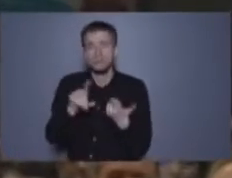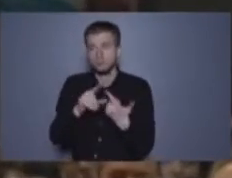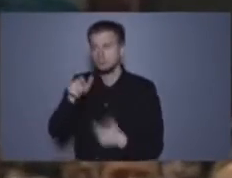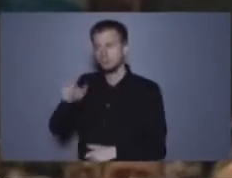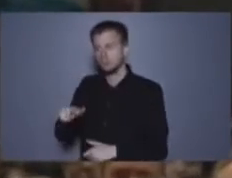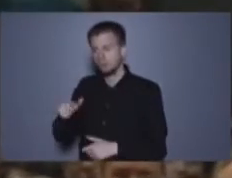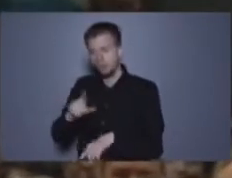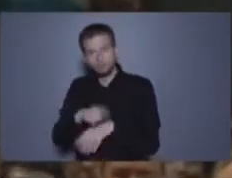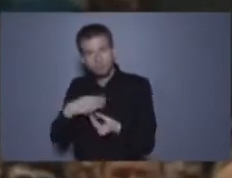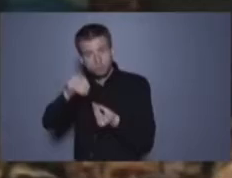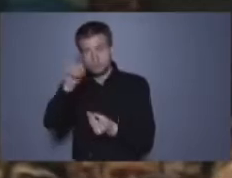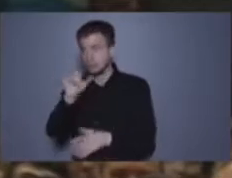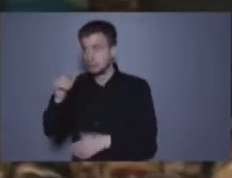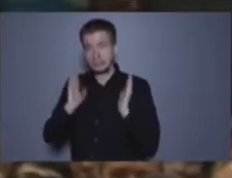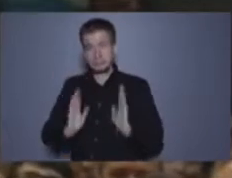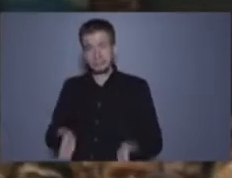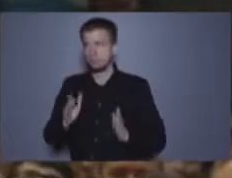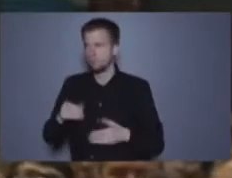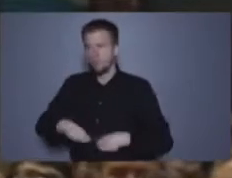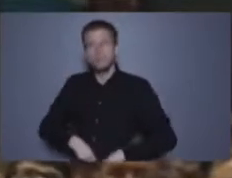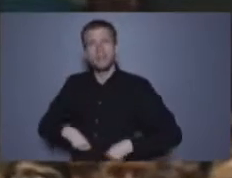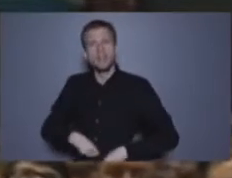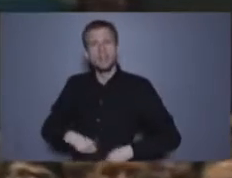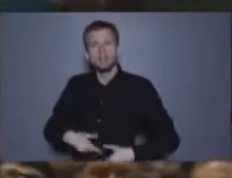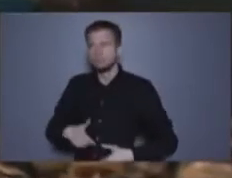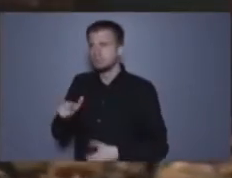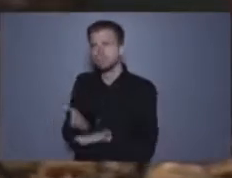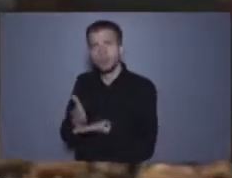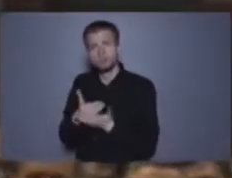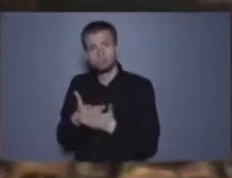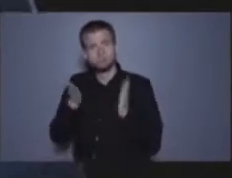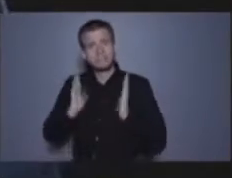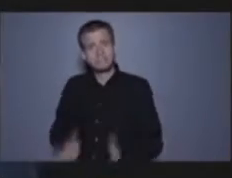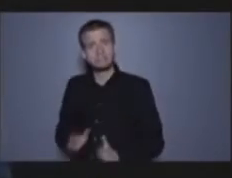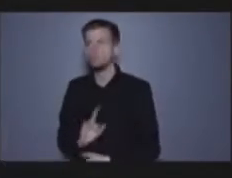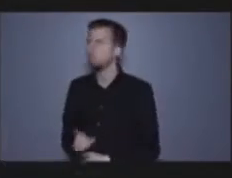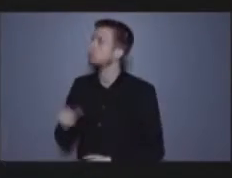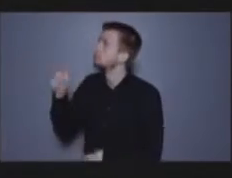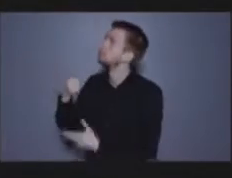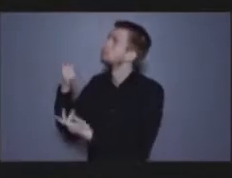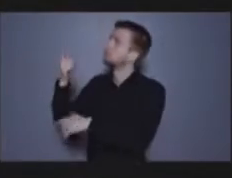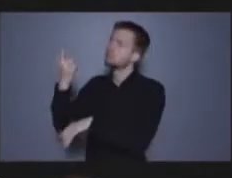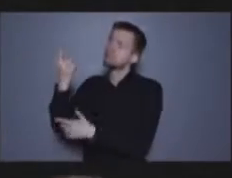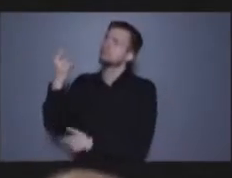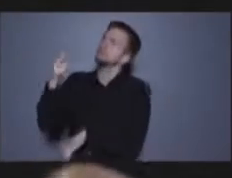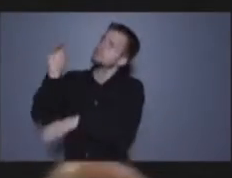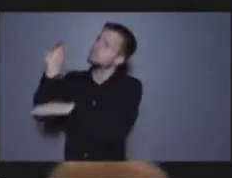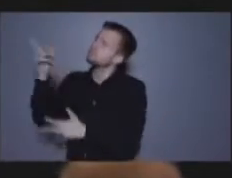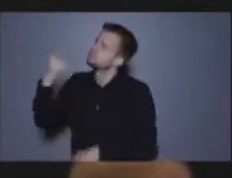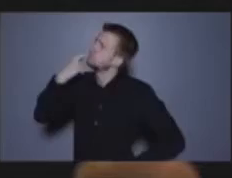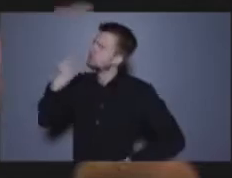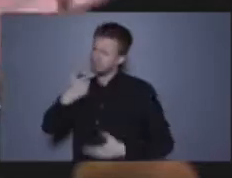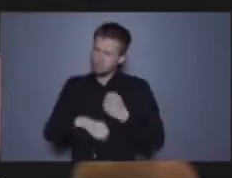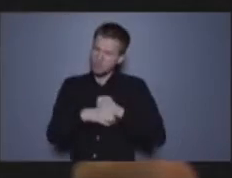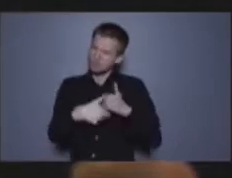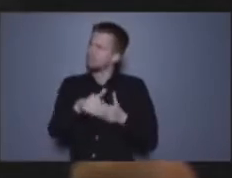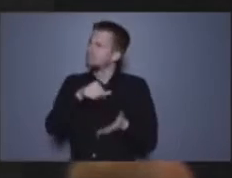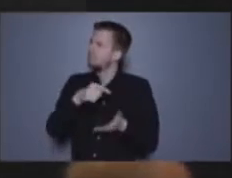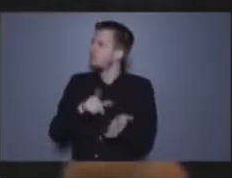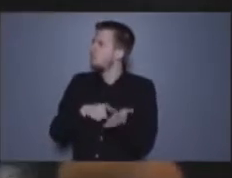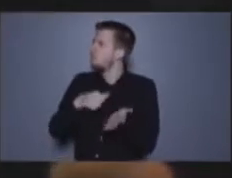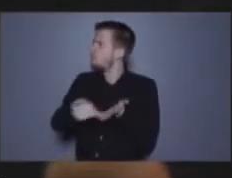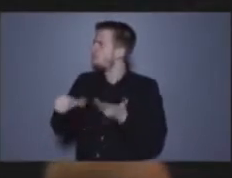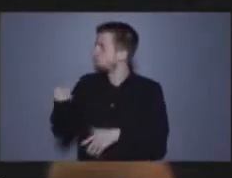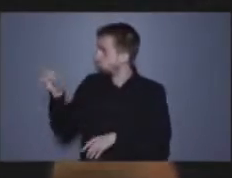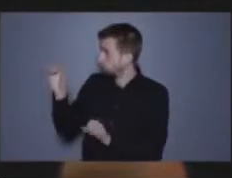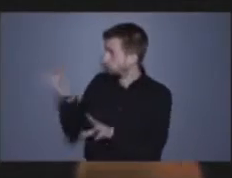qui décide, le salarié. C'est pas lui qui va voir le patron lui disant « Cette semaine, tiens, je dois payer l'impôt local, si on pouvait faire, je vais faire 3-4 heures, hein, tu veux